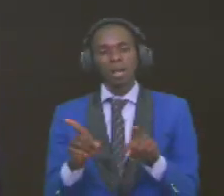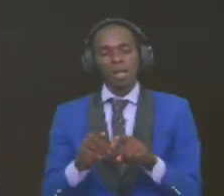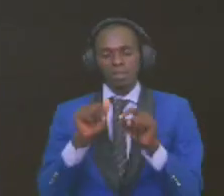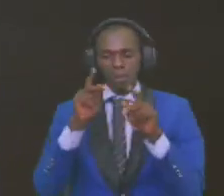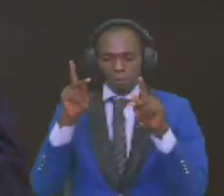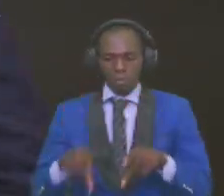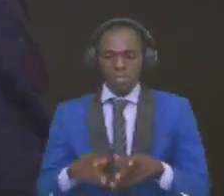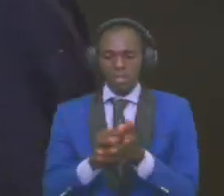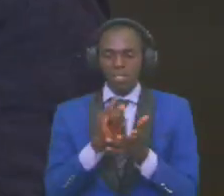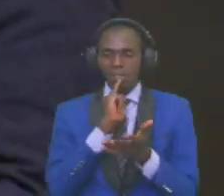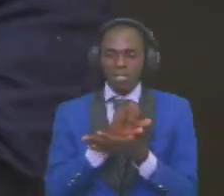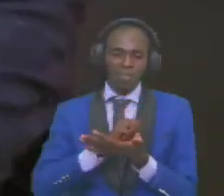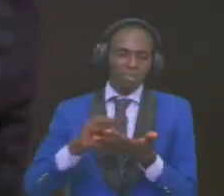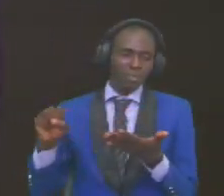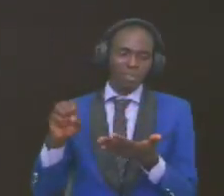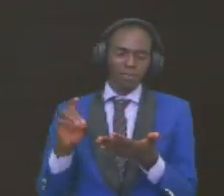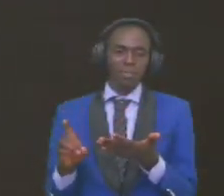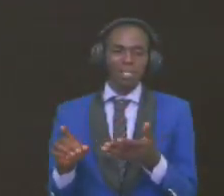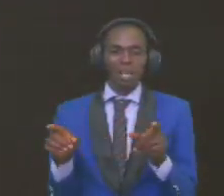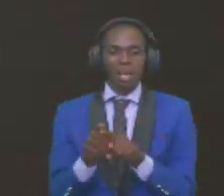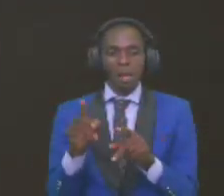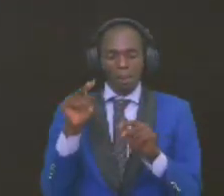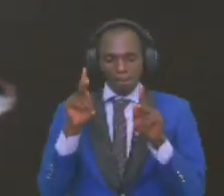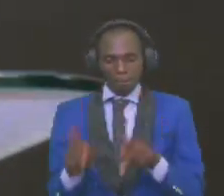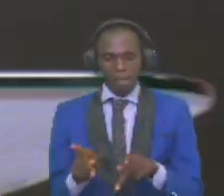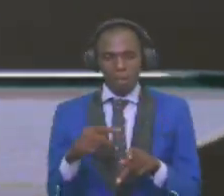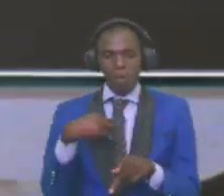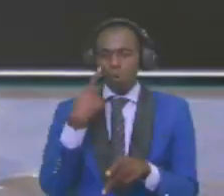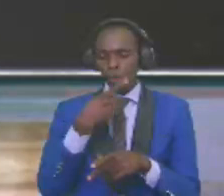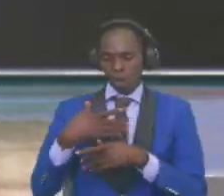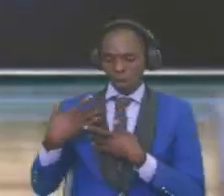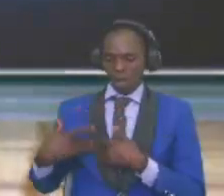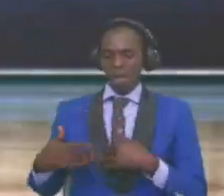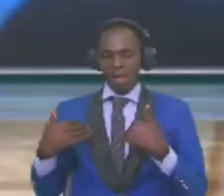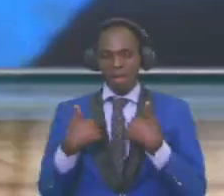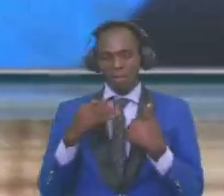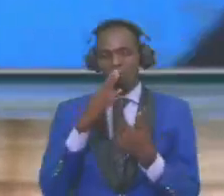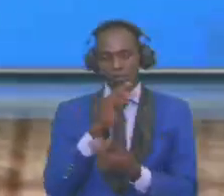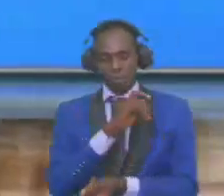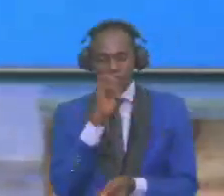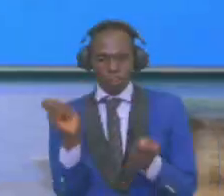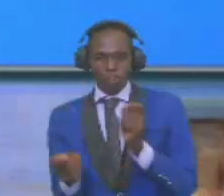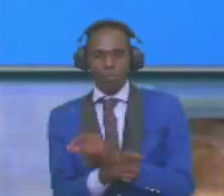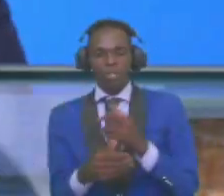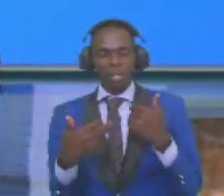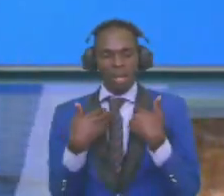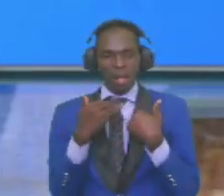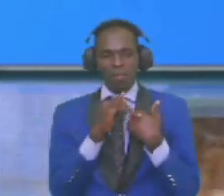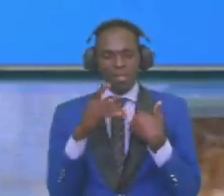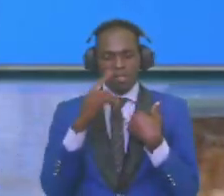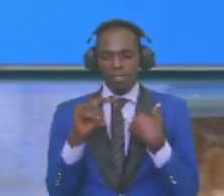véritable enfant de dieu une personne certifiée celui dont le coeur est transformé ayant